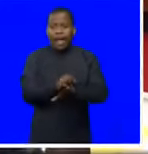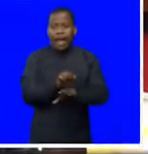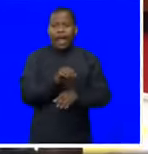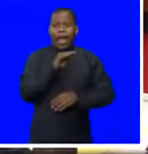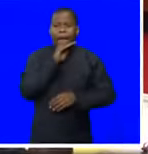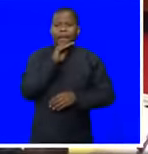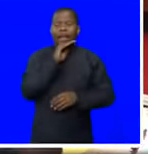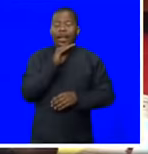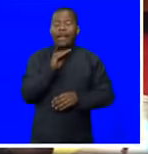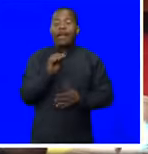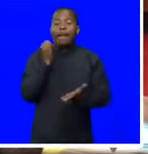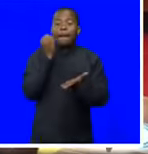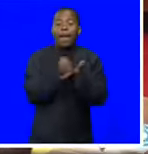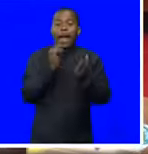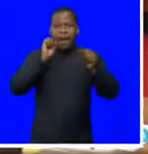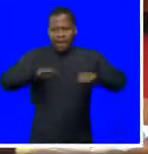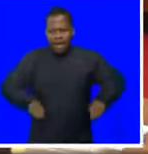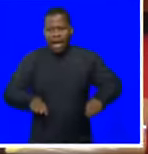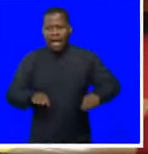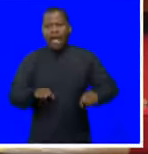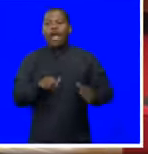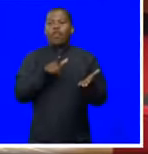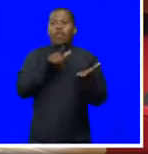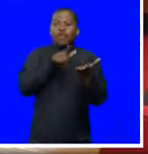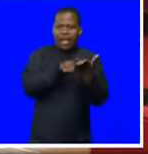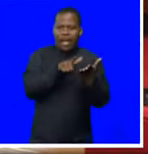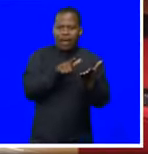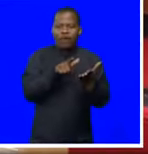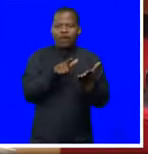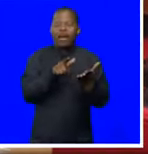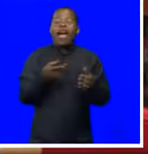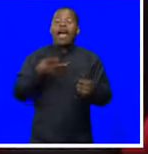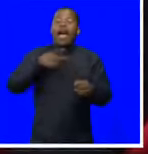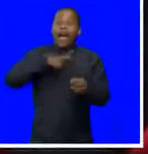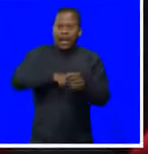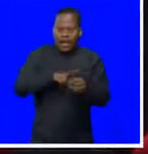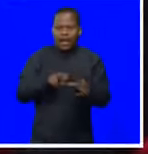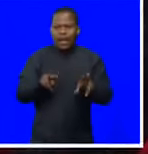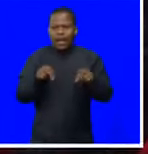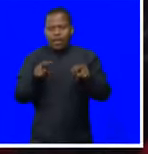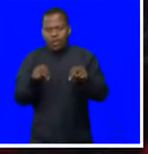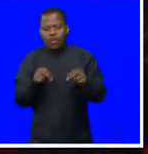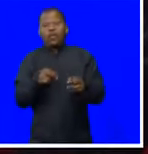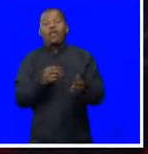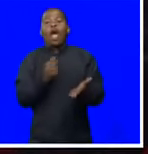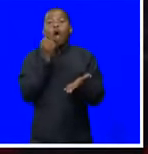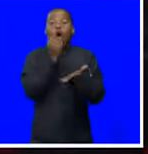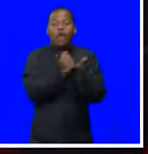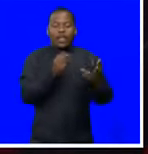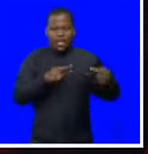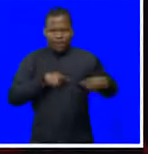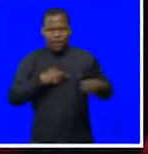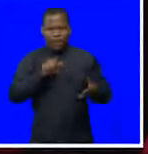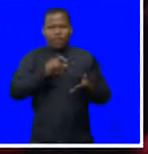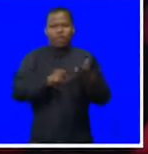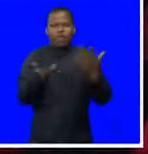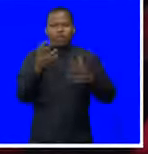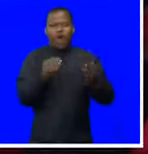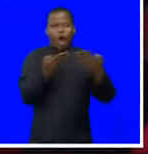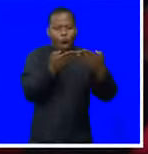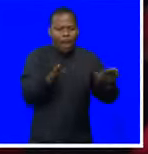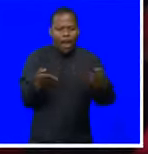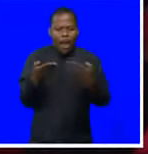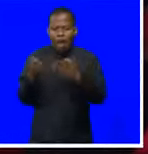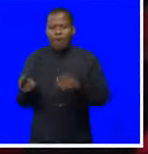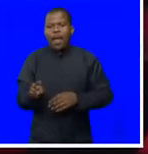khona kuphasiswe lo mthetho lomusha we-Fire Rescue and Emergency Bill wemnyaka wa-2020. Tindzaba ya